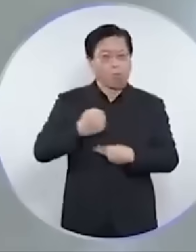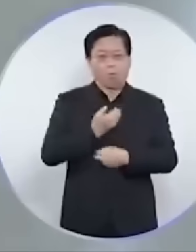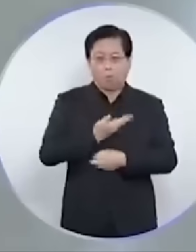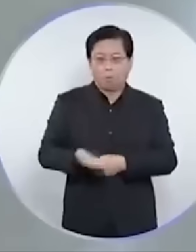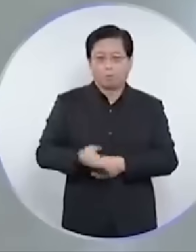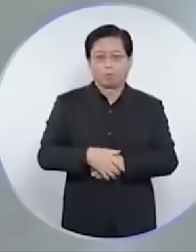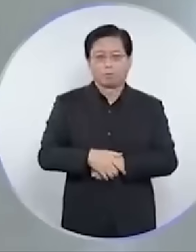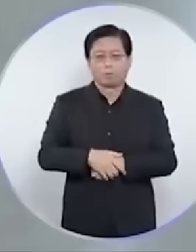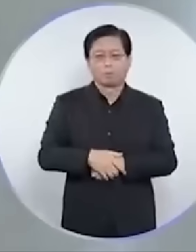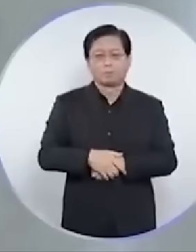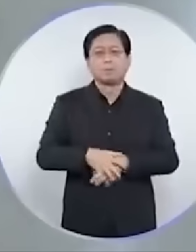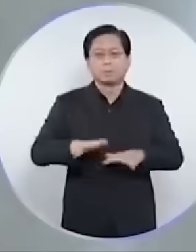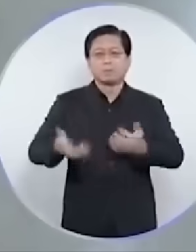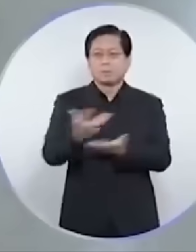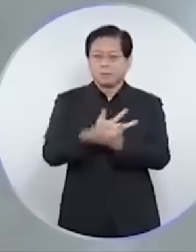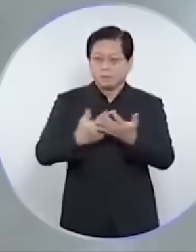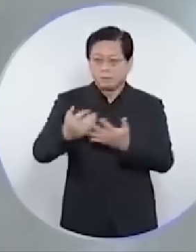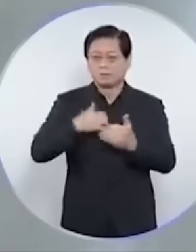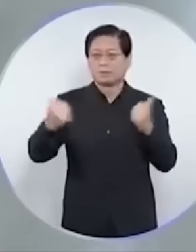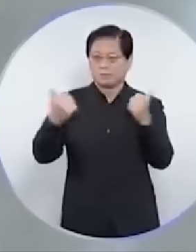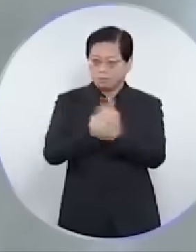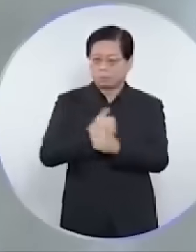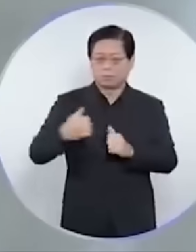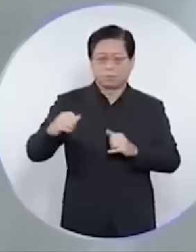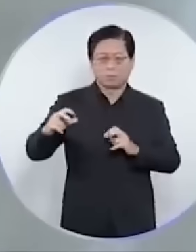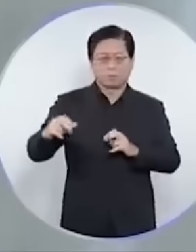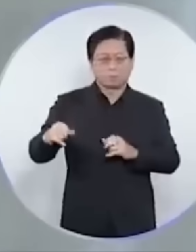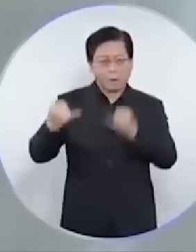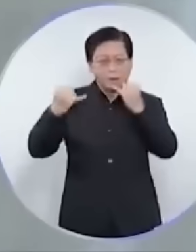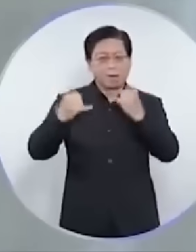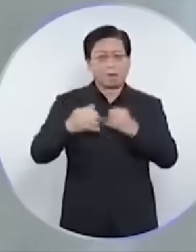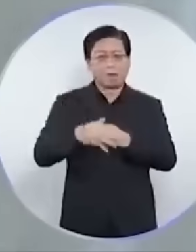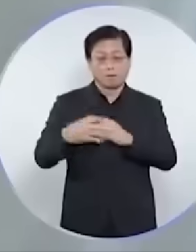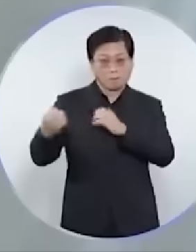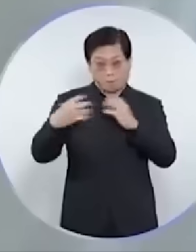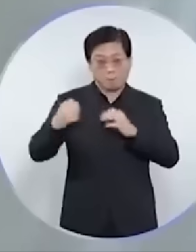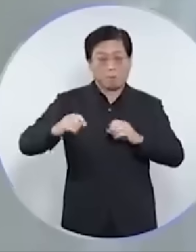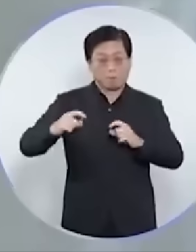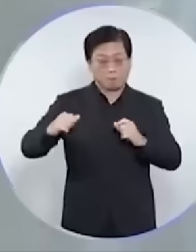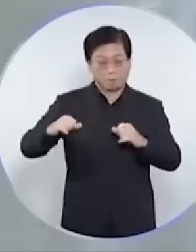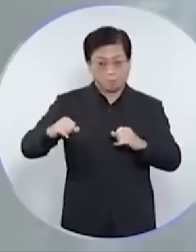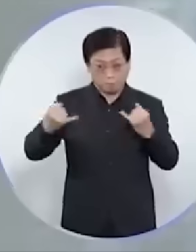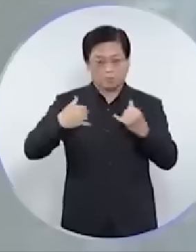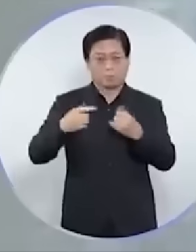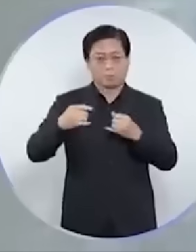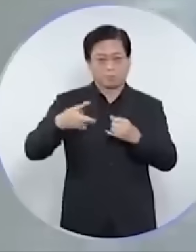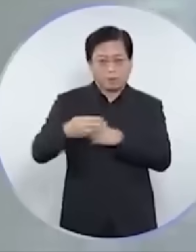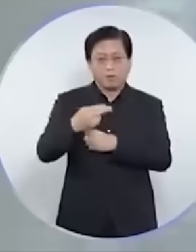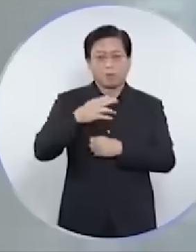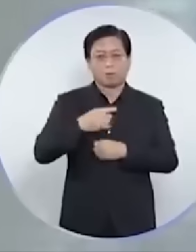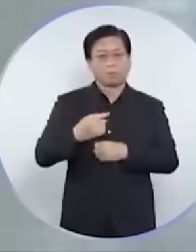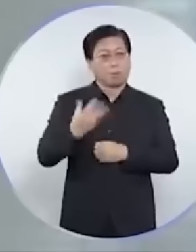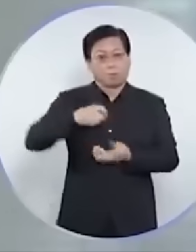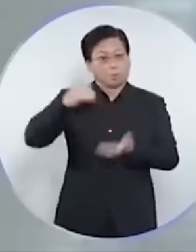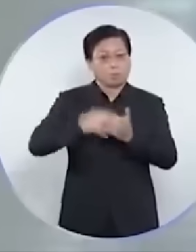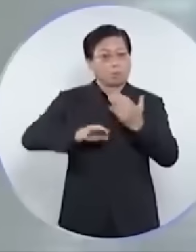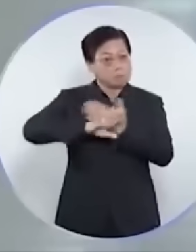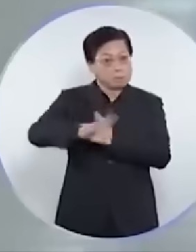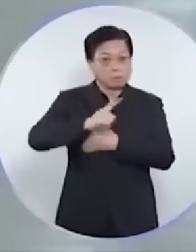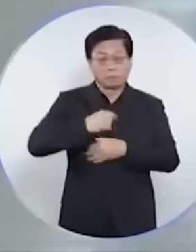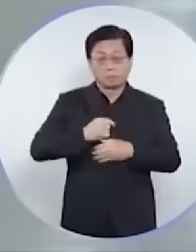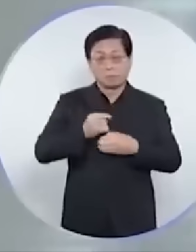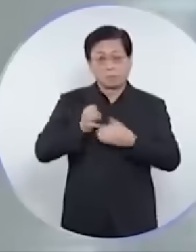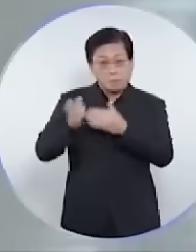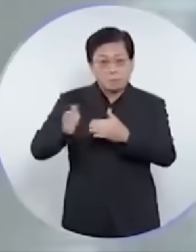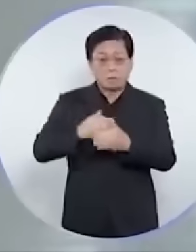解，用交流对取代对抗，啊，对话取代对抗，交流取代围堵。我没有提到任何亲中